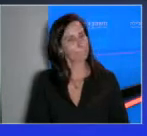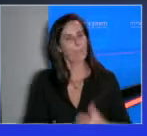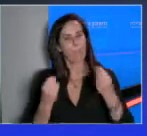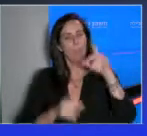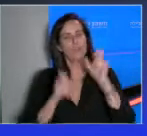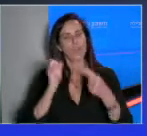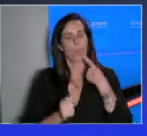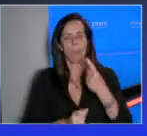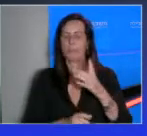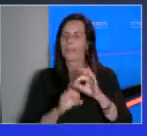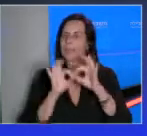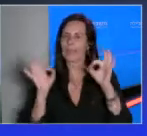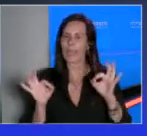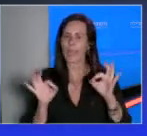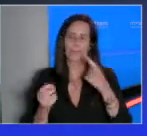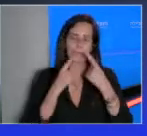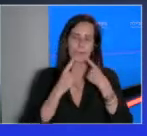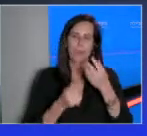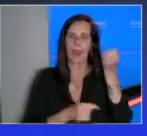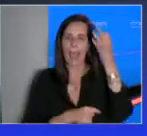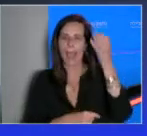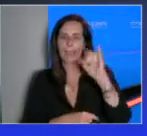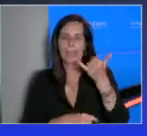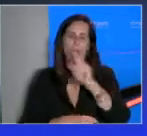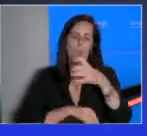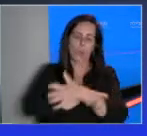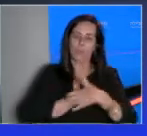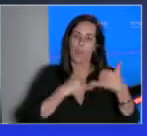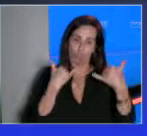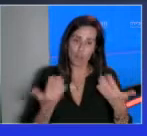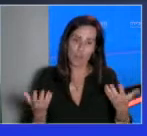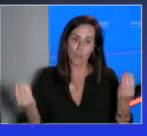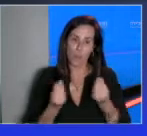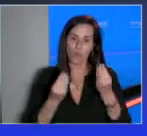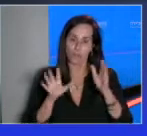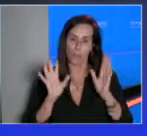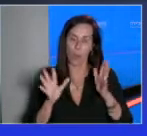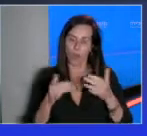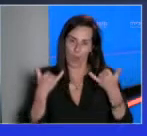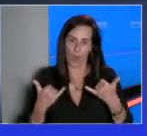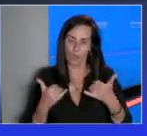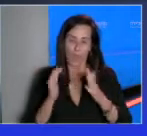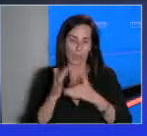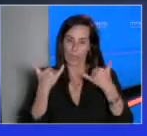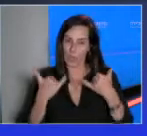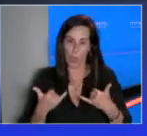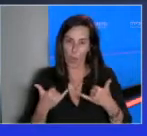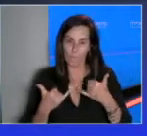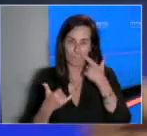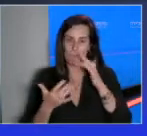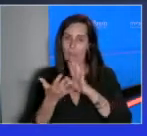הרבה אנשים מדברים על זה, תראו, התחיל מהדיבור על החרטה, כן עניים, לא עניים, ועכשיו זה עובר למשהו שהוא מאוד עדכני, התאריך היום